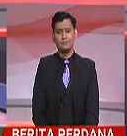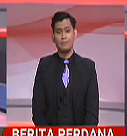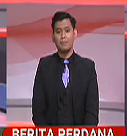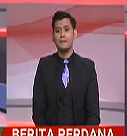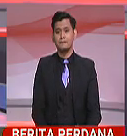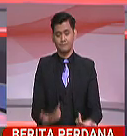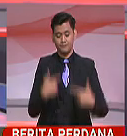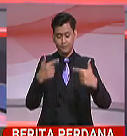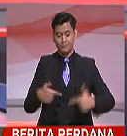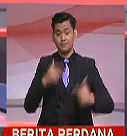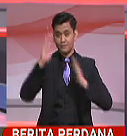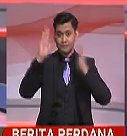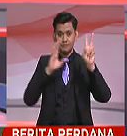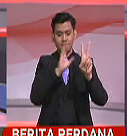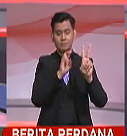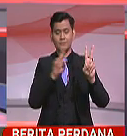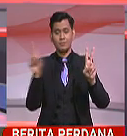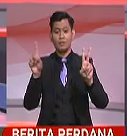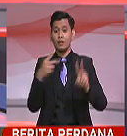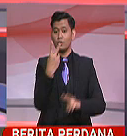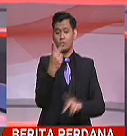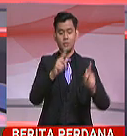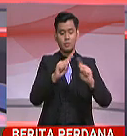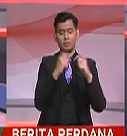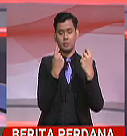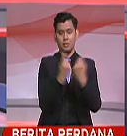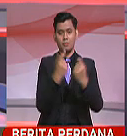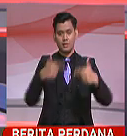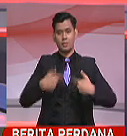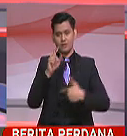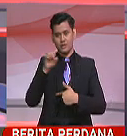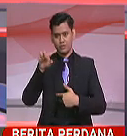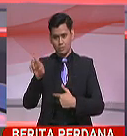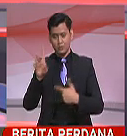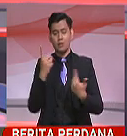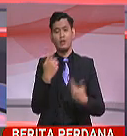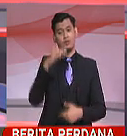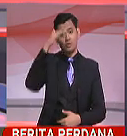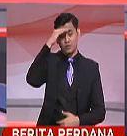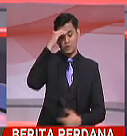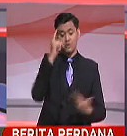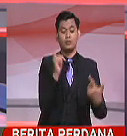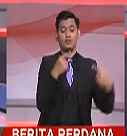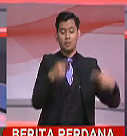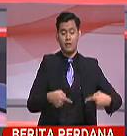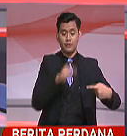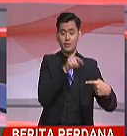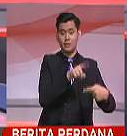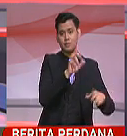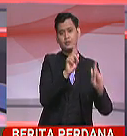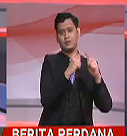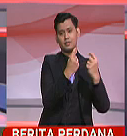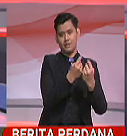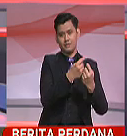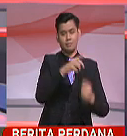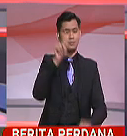Aksi Liga Malaysia 2021. Dua pasukan teratas Liga Super, Johor Darul Ta'zim JDT dan Terengganu FC TFC,